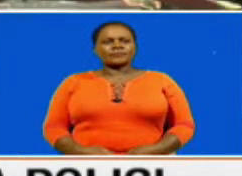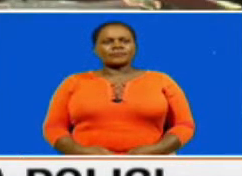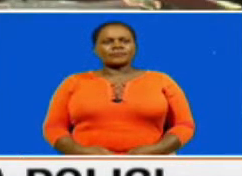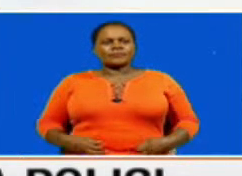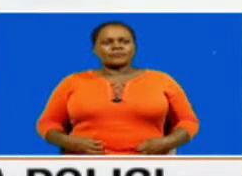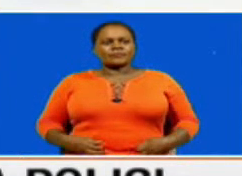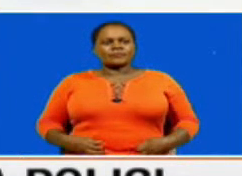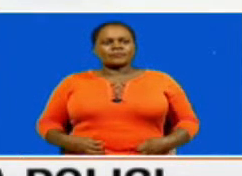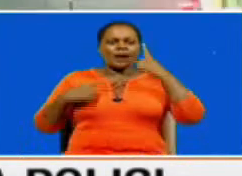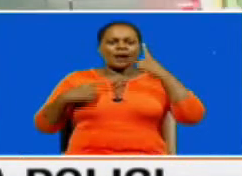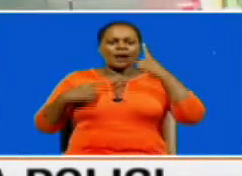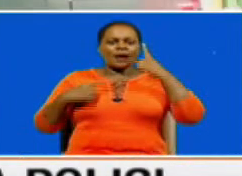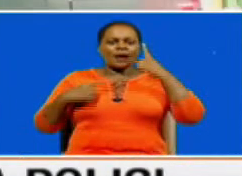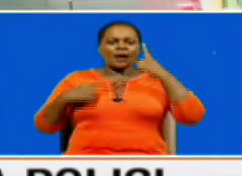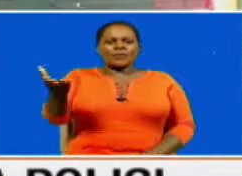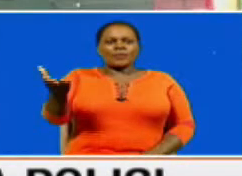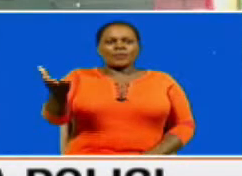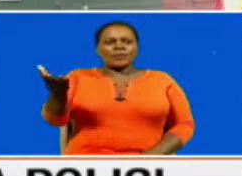Vitoa machozi